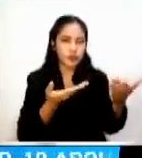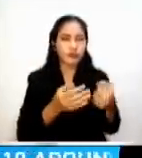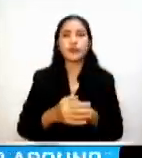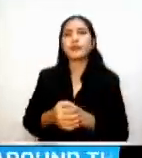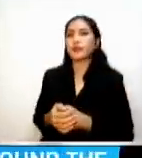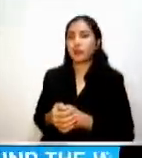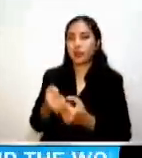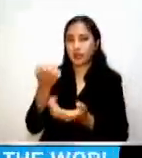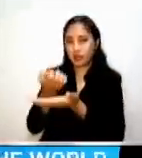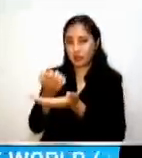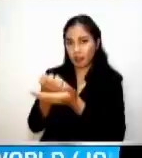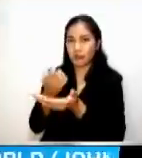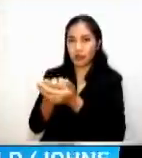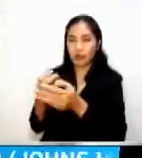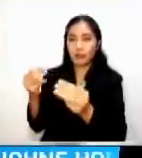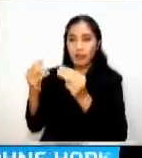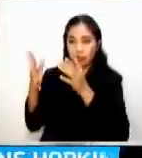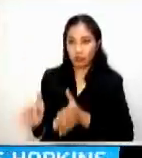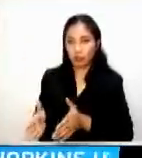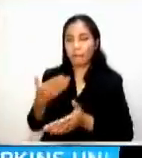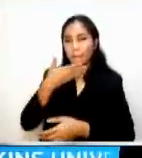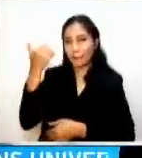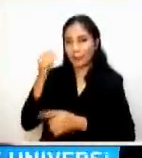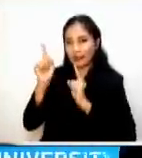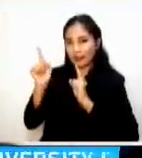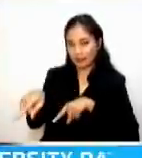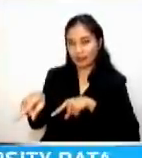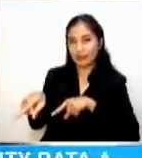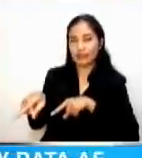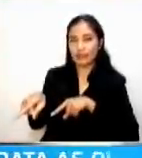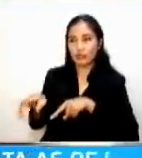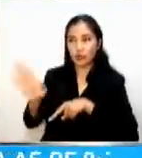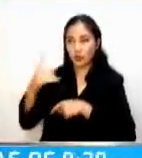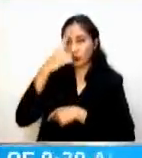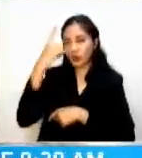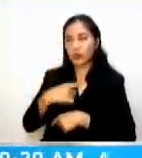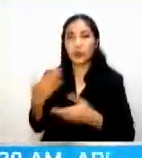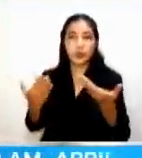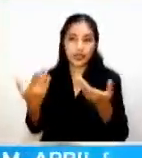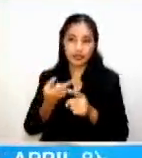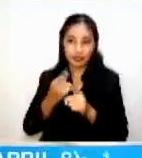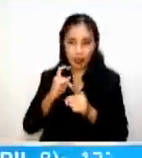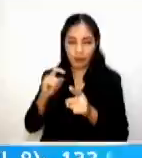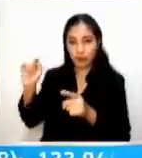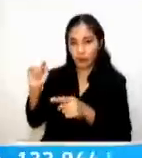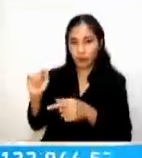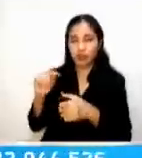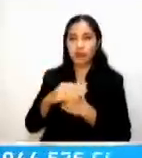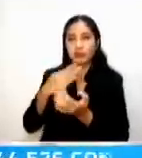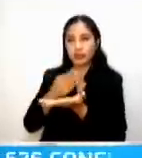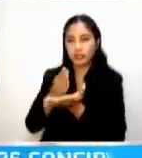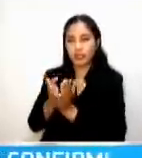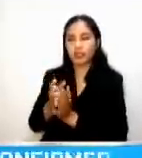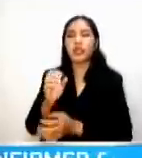best address okay. or sagutin itong tanong na ito kung saan po nanggaling yung pondo. Saan kinuha? May tanong pa ho,